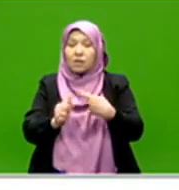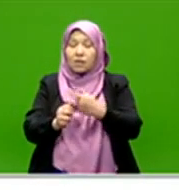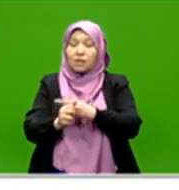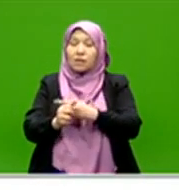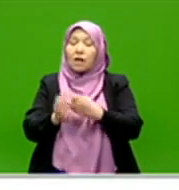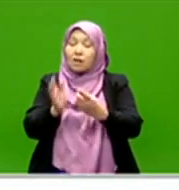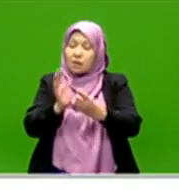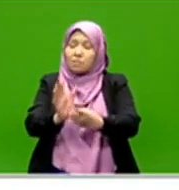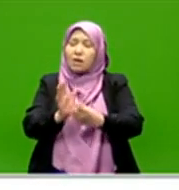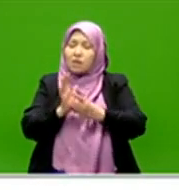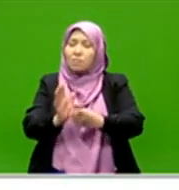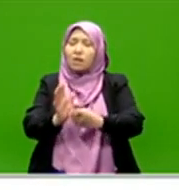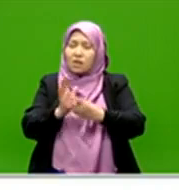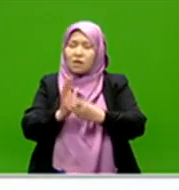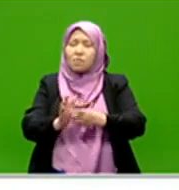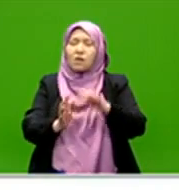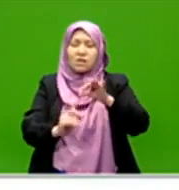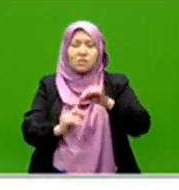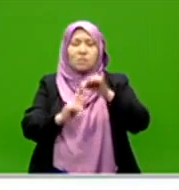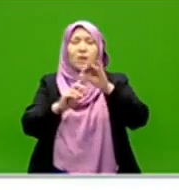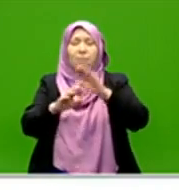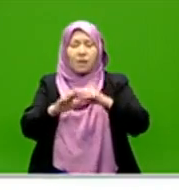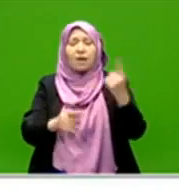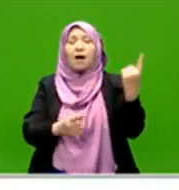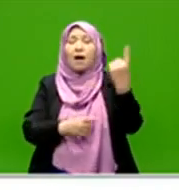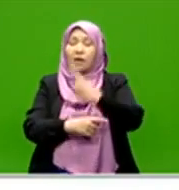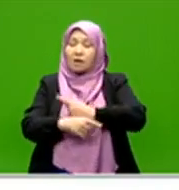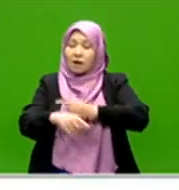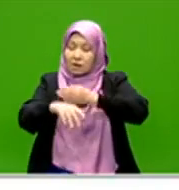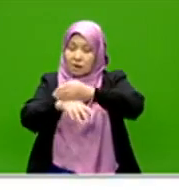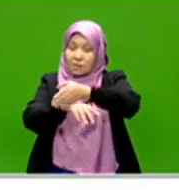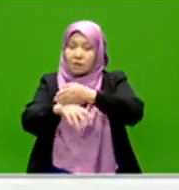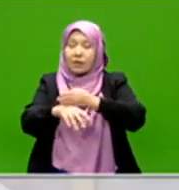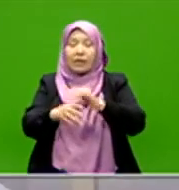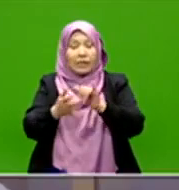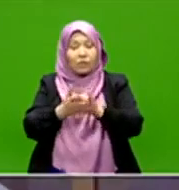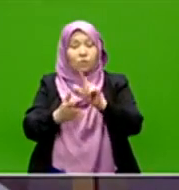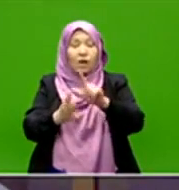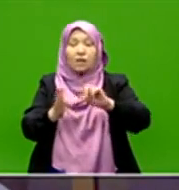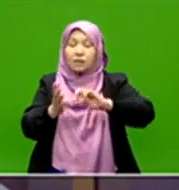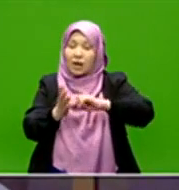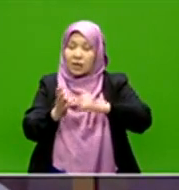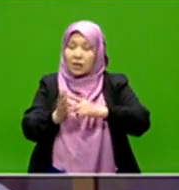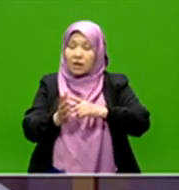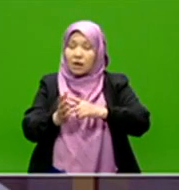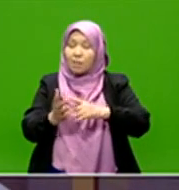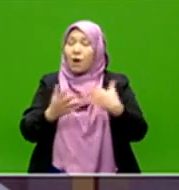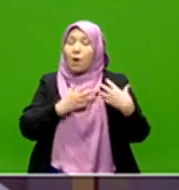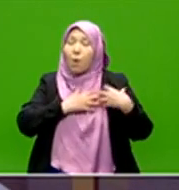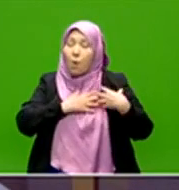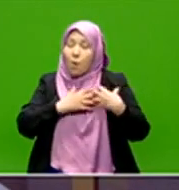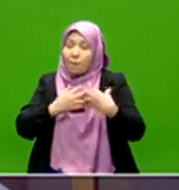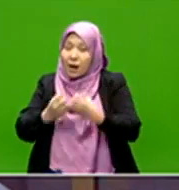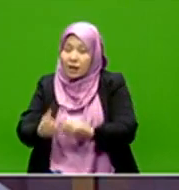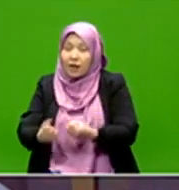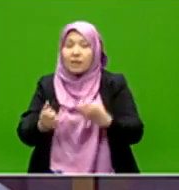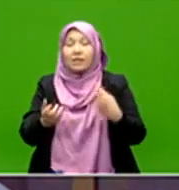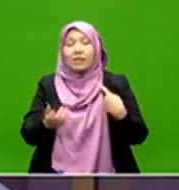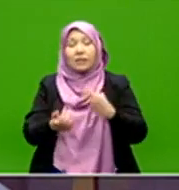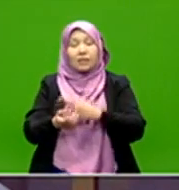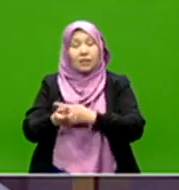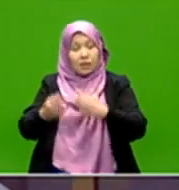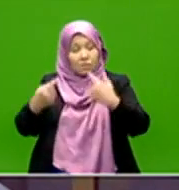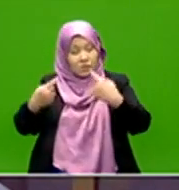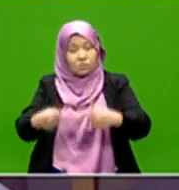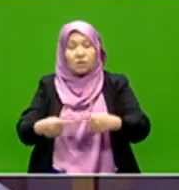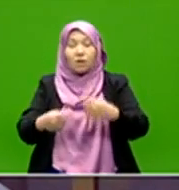dan infak istimewa pada hari raya Adha ini, kerana itulah tanda pengorbanan kita untuk Quran yang diperjuangkan oleh Nabi